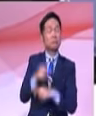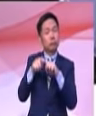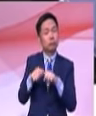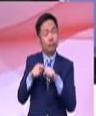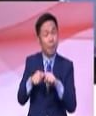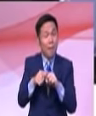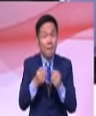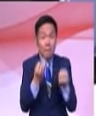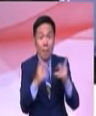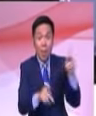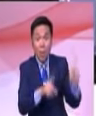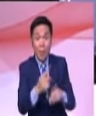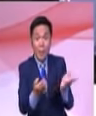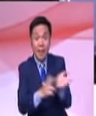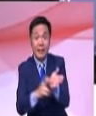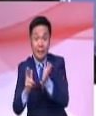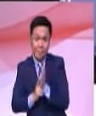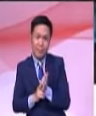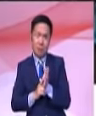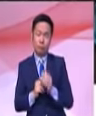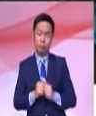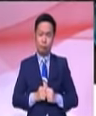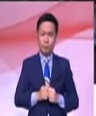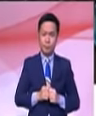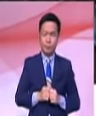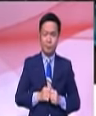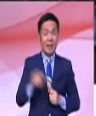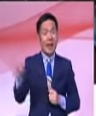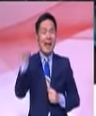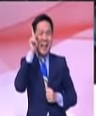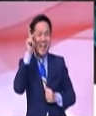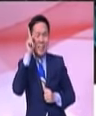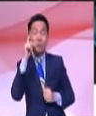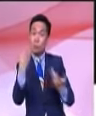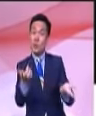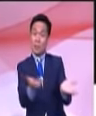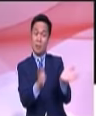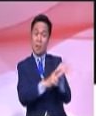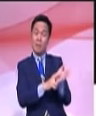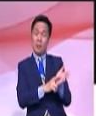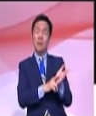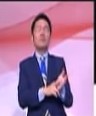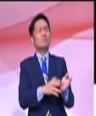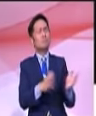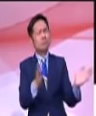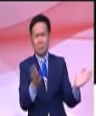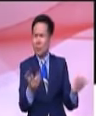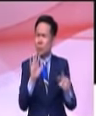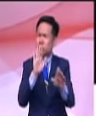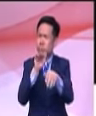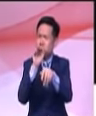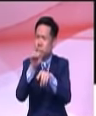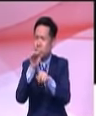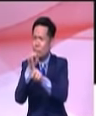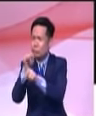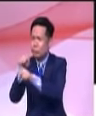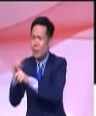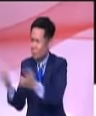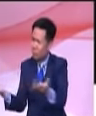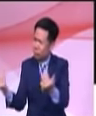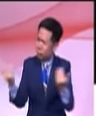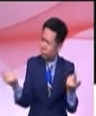mereka yang mendaftar untuk menerima vaksin. Penduduk Kelantan yang sudah mendaftar menggesa individu lain mengambil tindakan